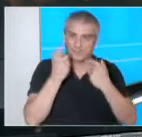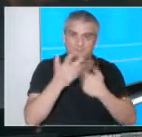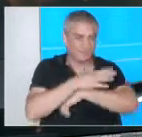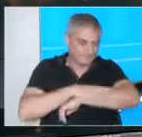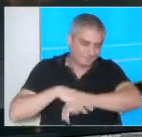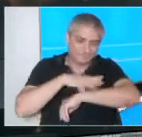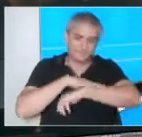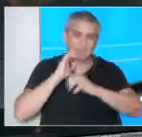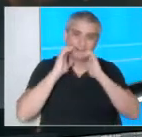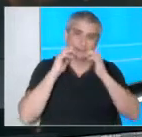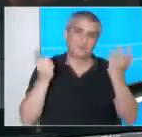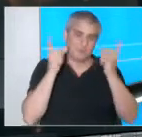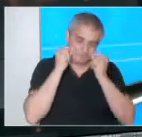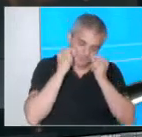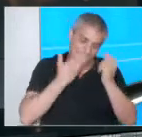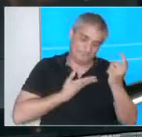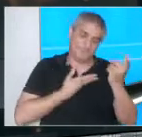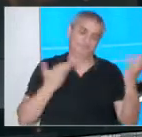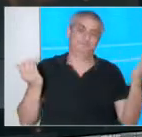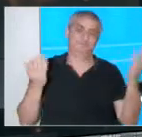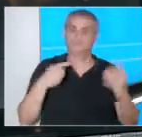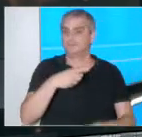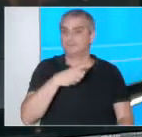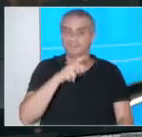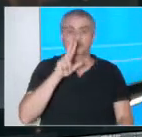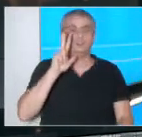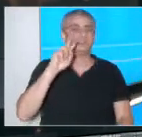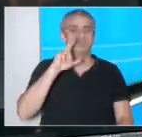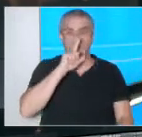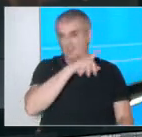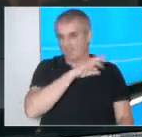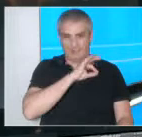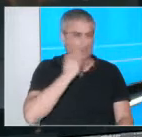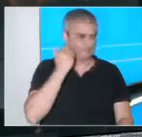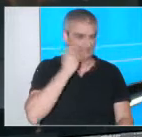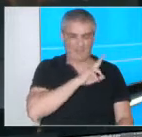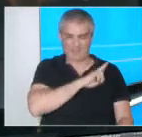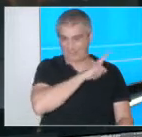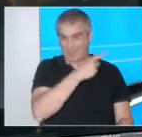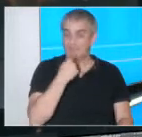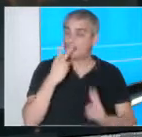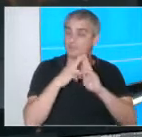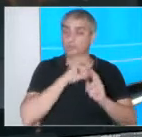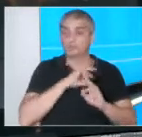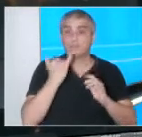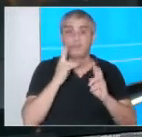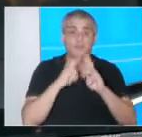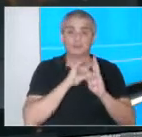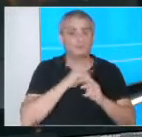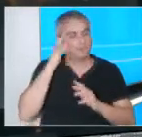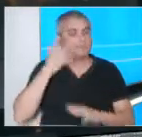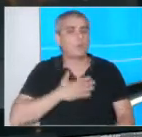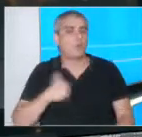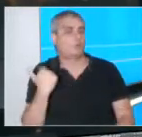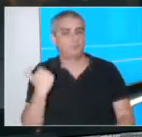ליטוף מהתקשורת הישראלית, זה מרדים. אתה יודע, צ'רצ'יל אמר בשעתו על הרוסים שאצלם, כל פעם שאתה נפגש עם הרוסי, אתה צריך לדעת מה האינטרס